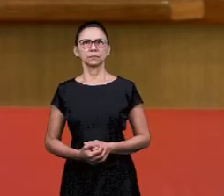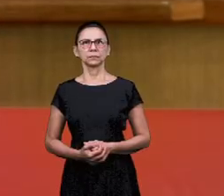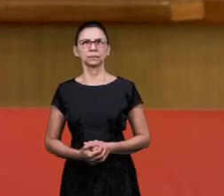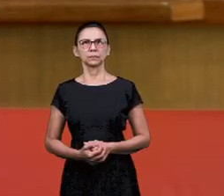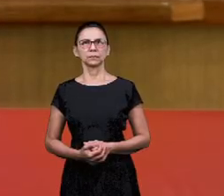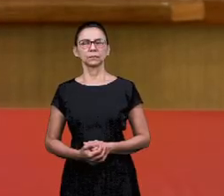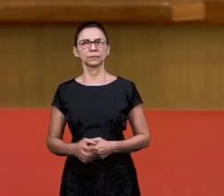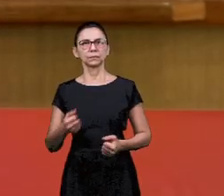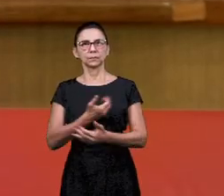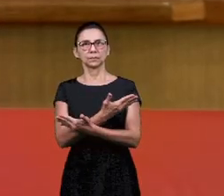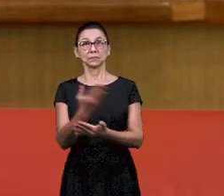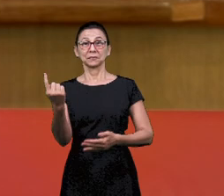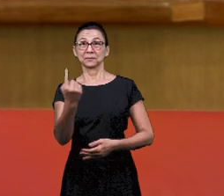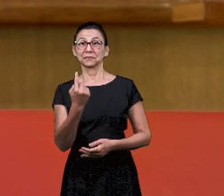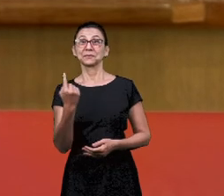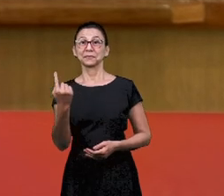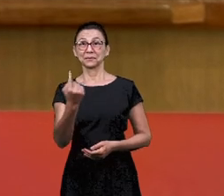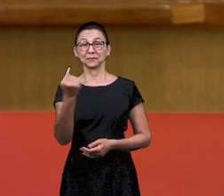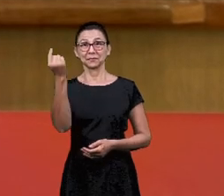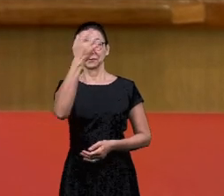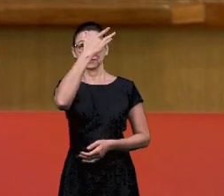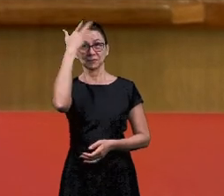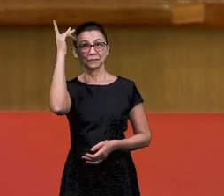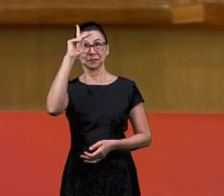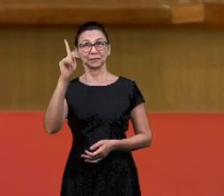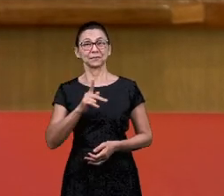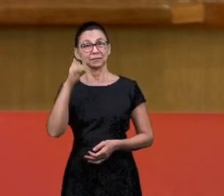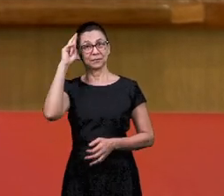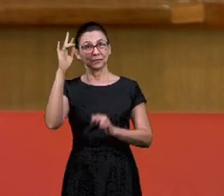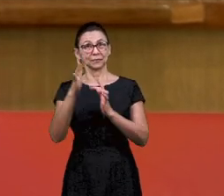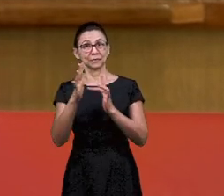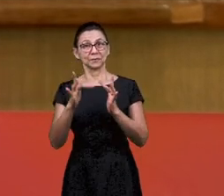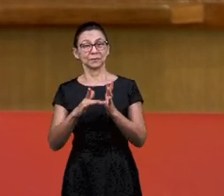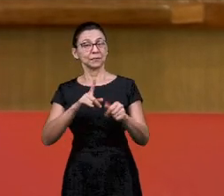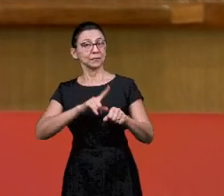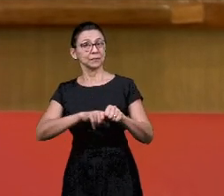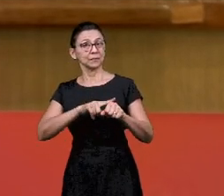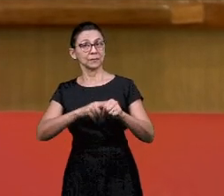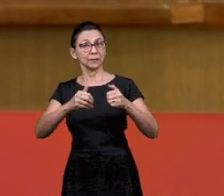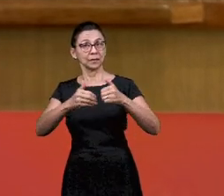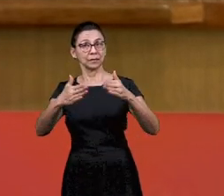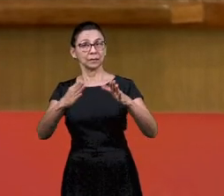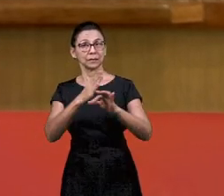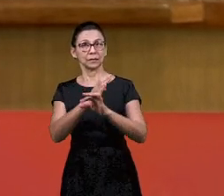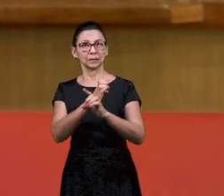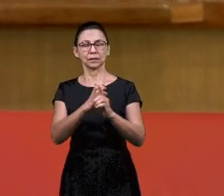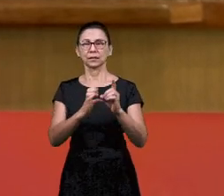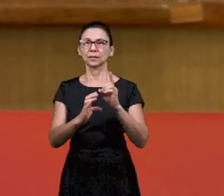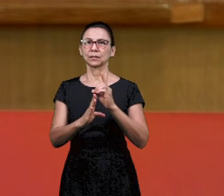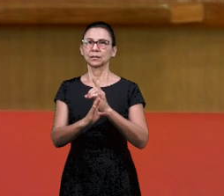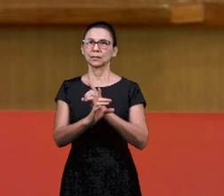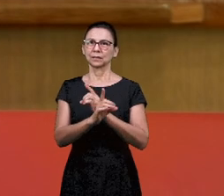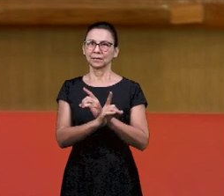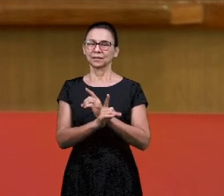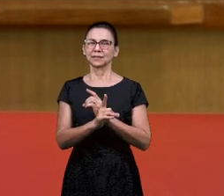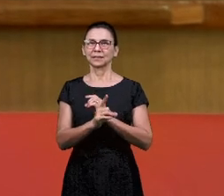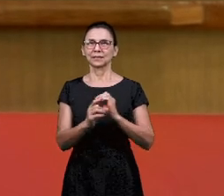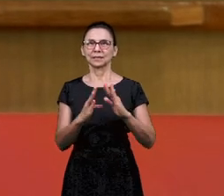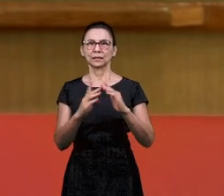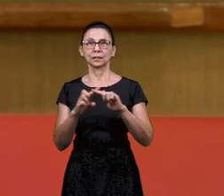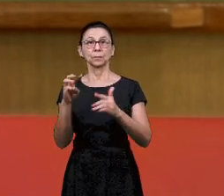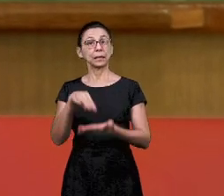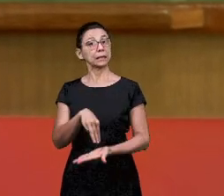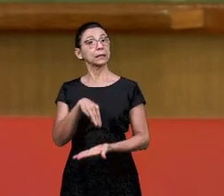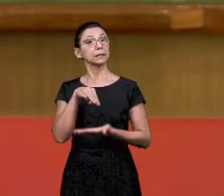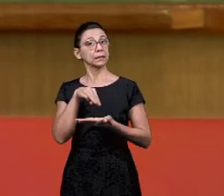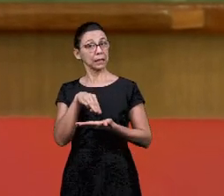Je salue à tous dans la paix du Seigneur Jésus. Nous sommes en train de commencer l'école biblique dominicale de l'Église chrétienne Maranatha